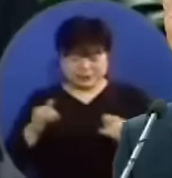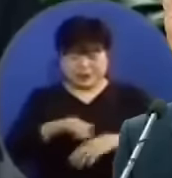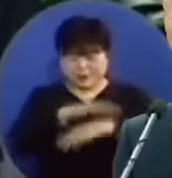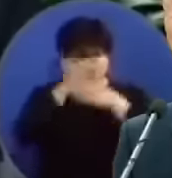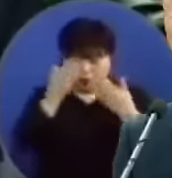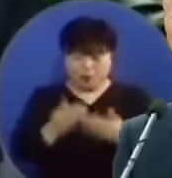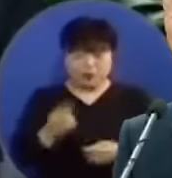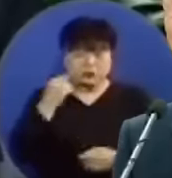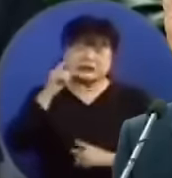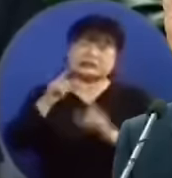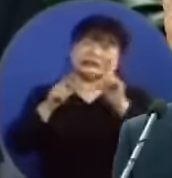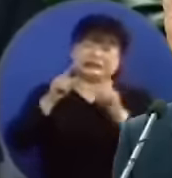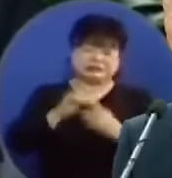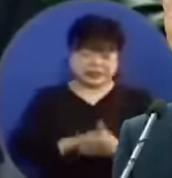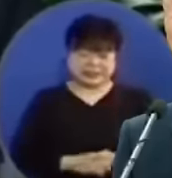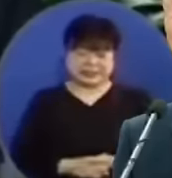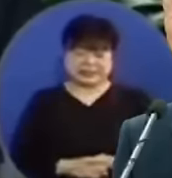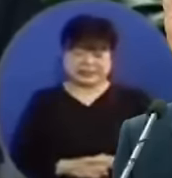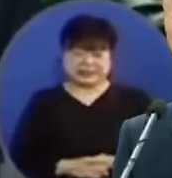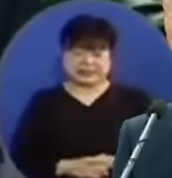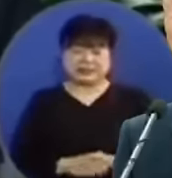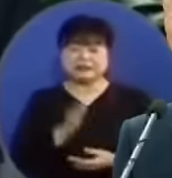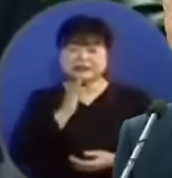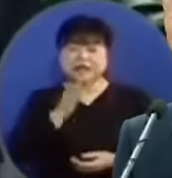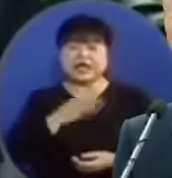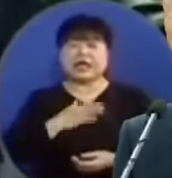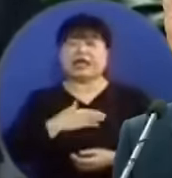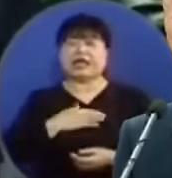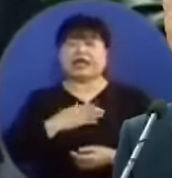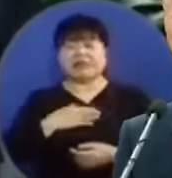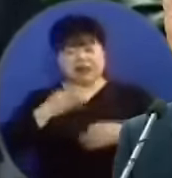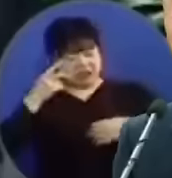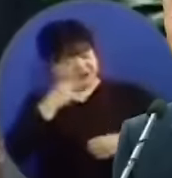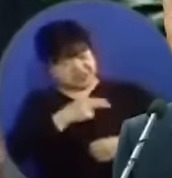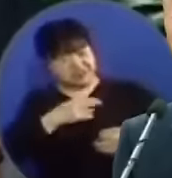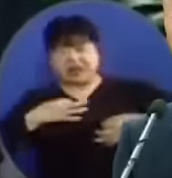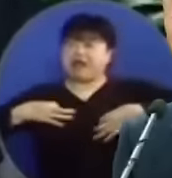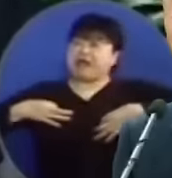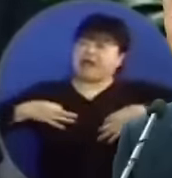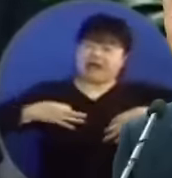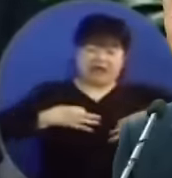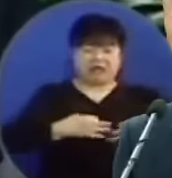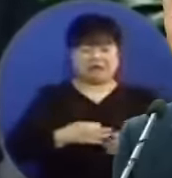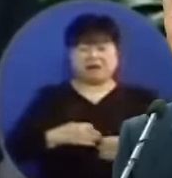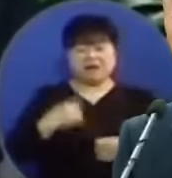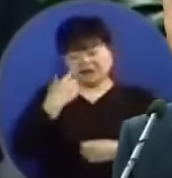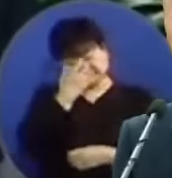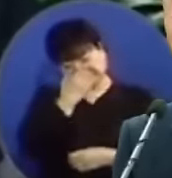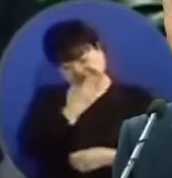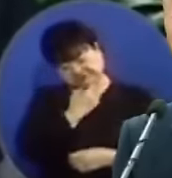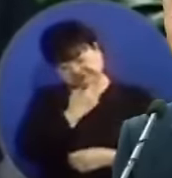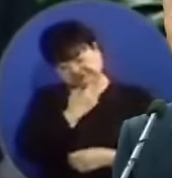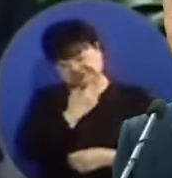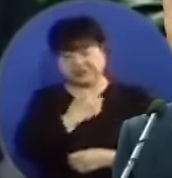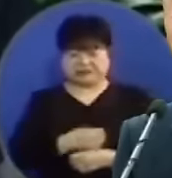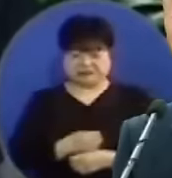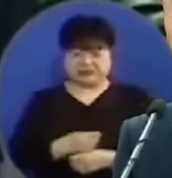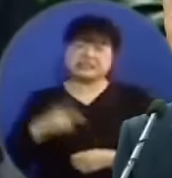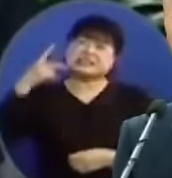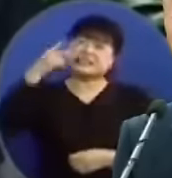교법사들은 위선자들인 것입니다. 그들은 아, 우리는 금식하는데 하고 얼굴을 슬프게 하고 장엄하게